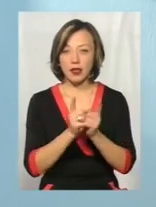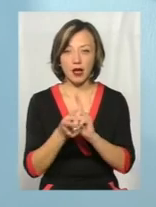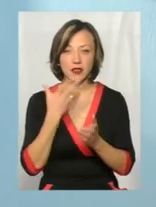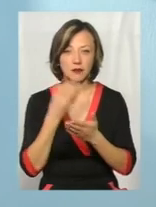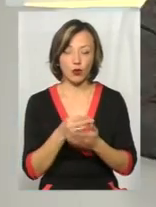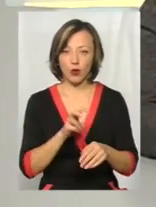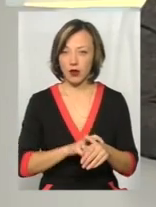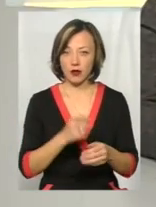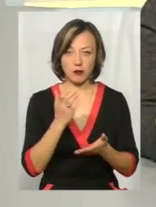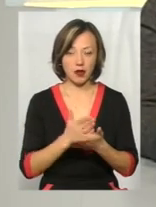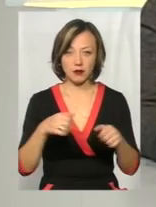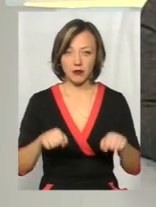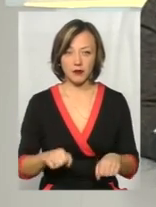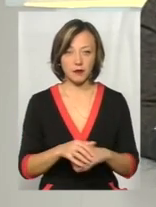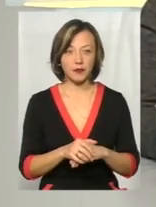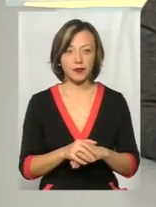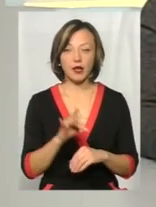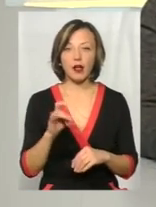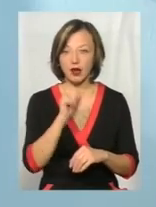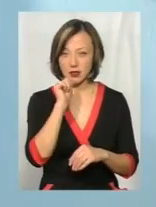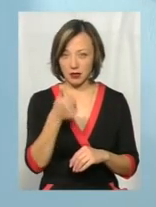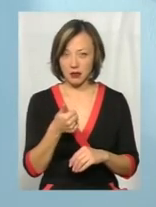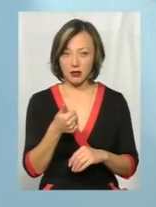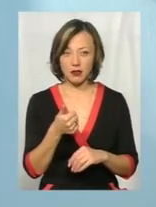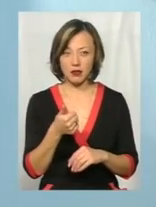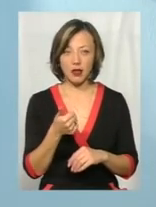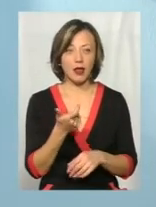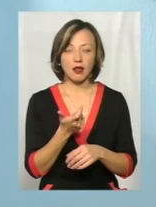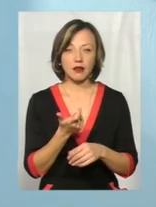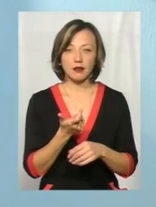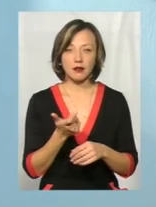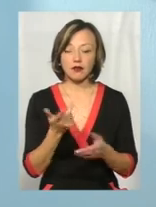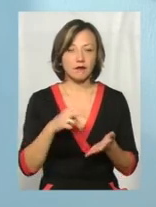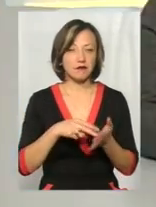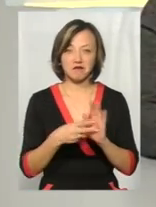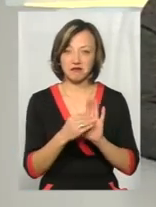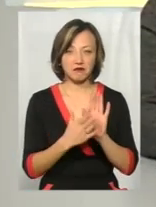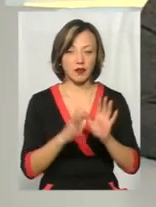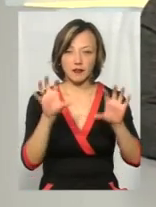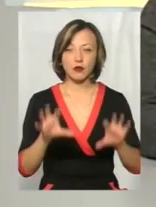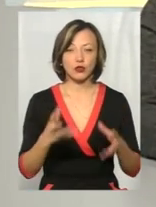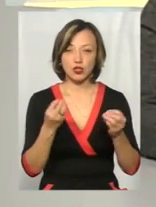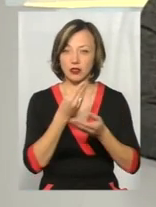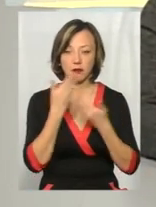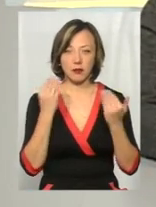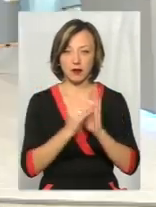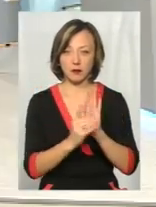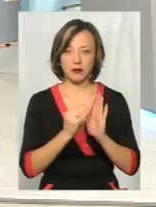лікаря. Але раз на рік, якщо не помиляюсь. Ну, не передбачено. Значить, немає, поки що ще не визначено. Такого?